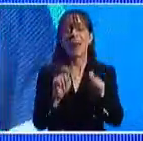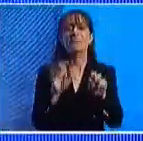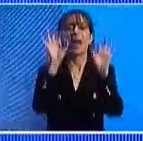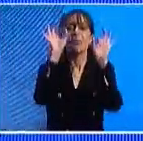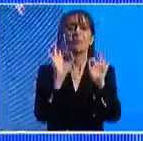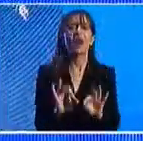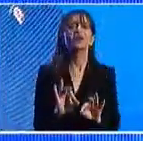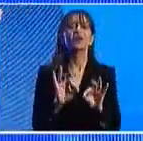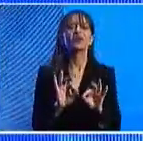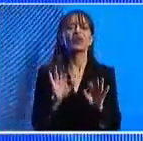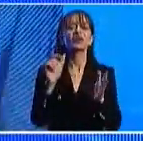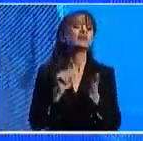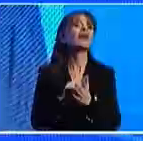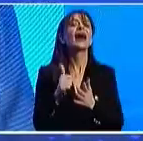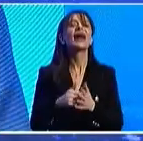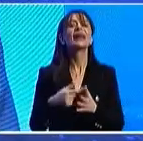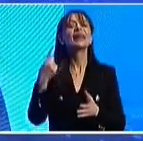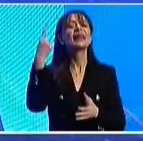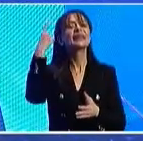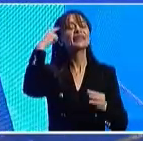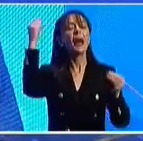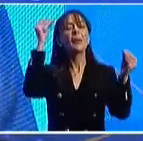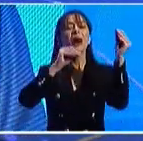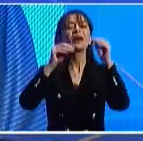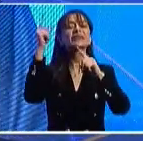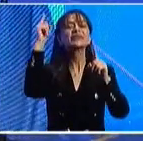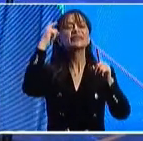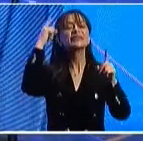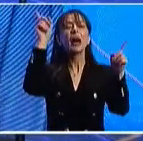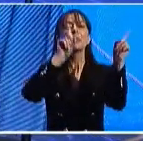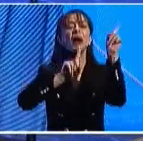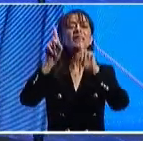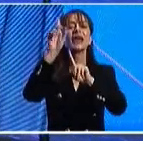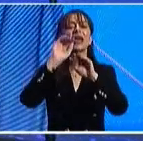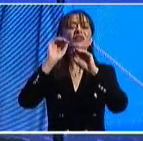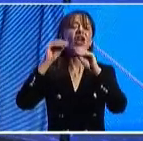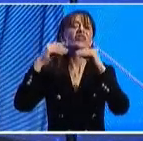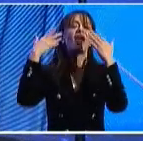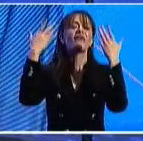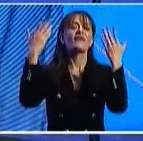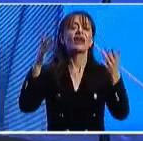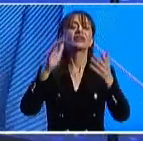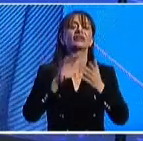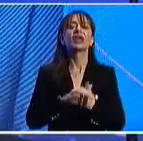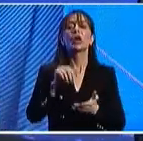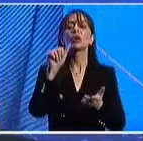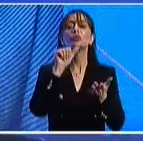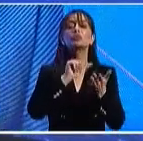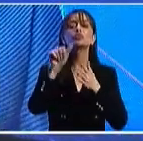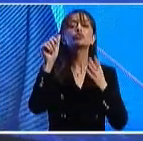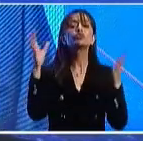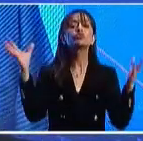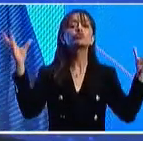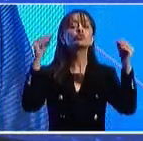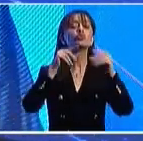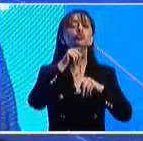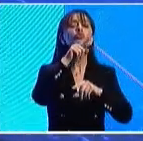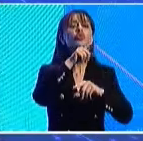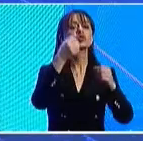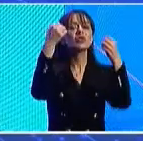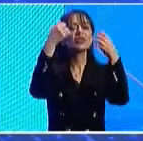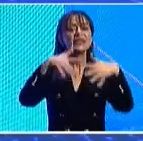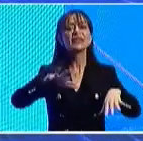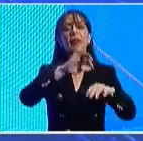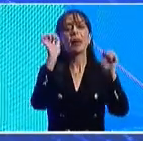ağı yapay zeka ile desteklenecek. Tüm adaptif burada sinyalizasyon sistemiyle